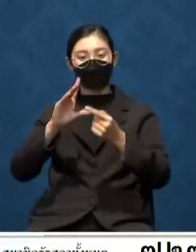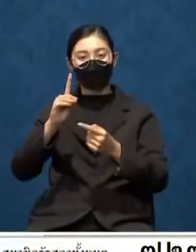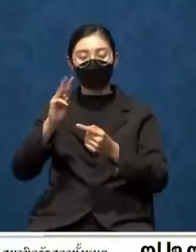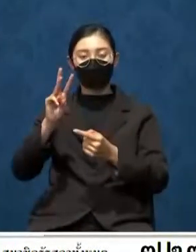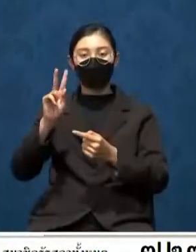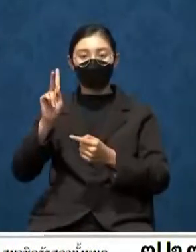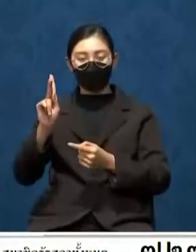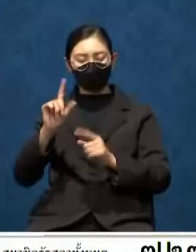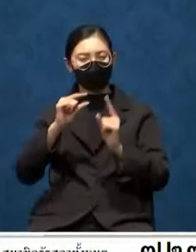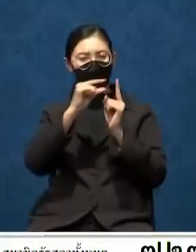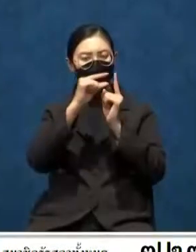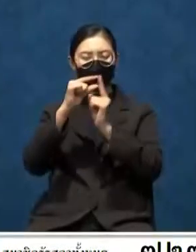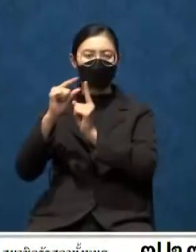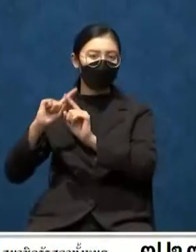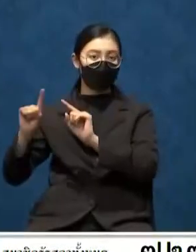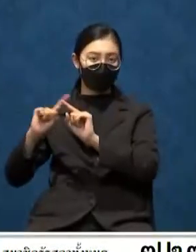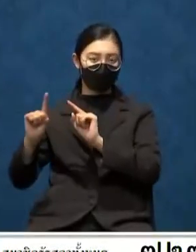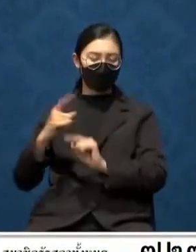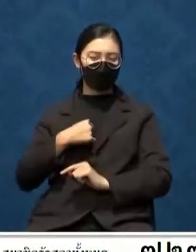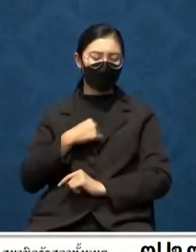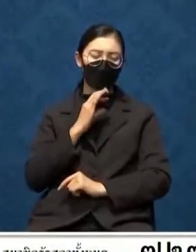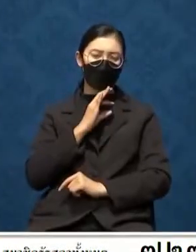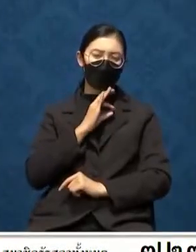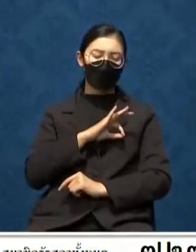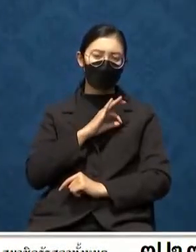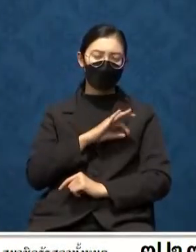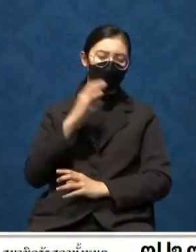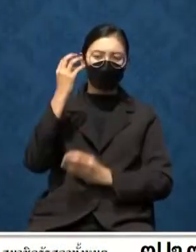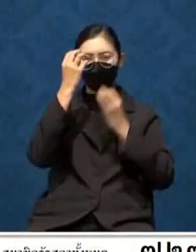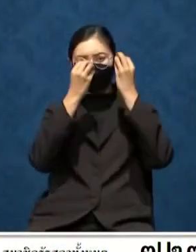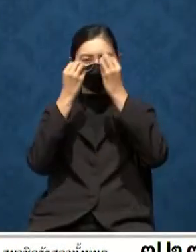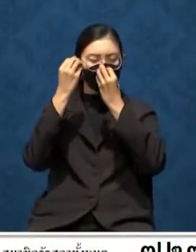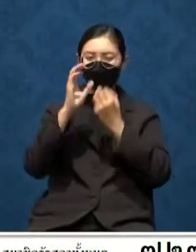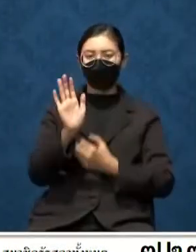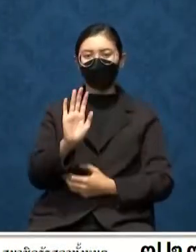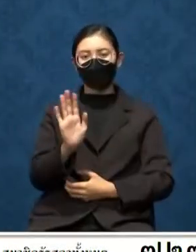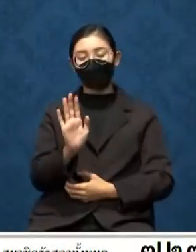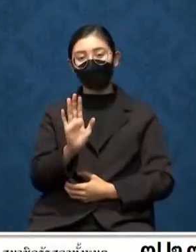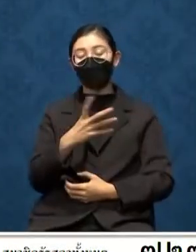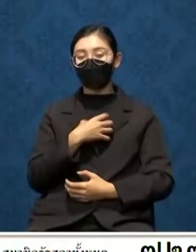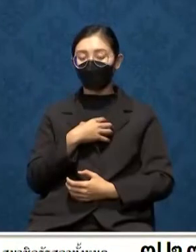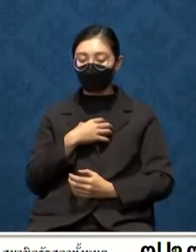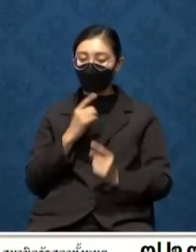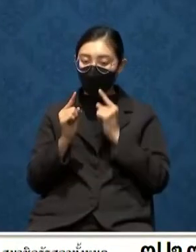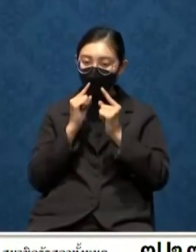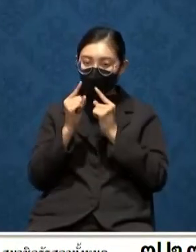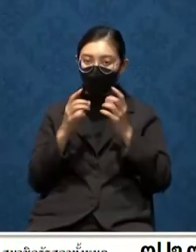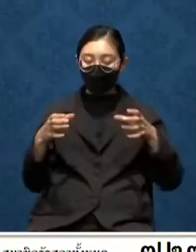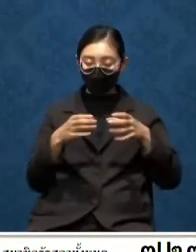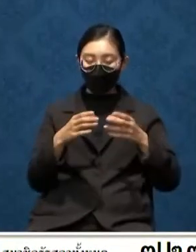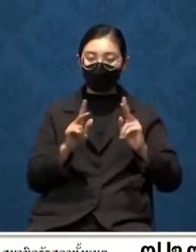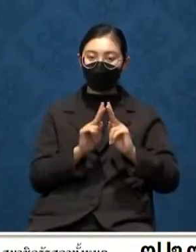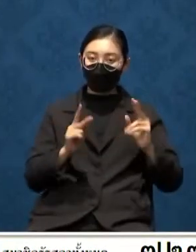ผมเองก็ไม่อยากให้เกิดความสับสนนะครับก็เลยอยากจะหารือทั้งกรรมาธิการเพื่อนร่วมงานผมนะครับแล้วก็